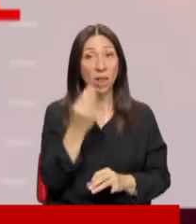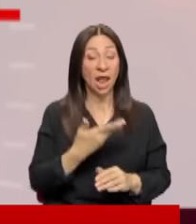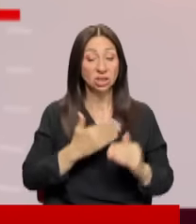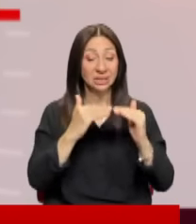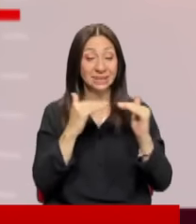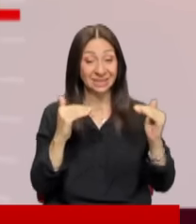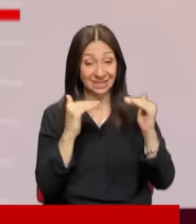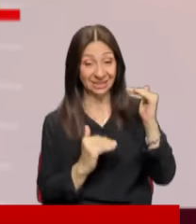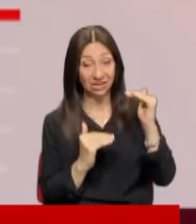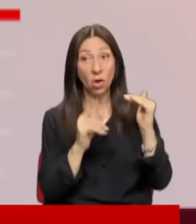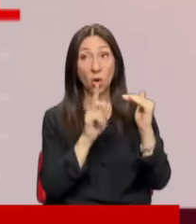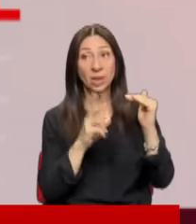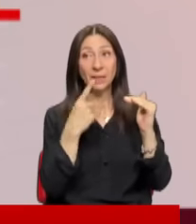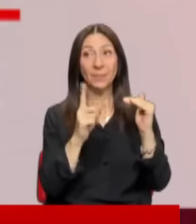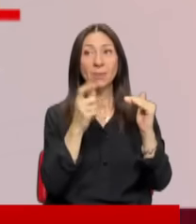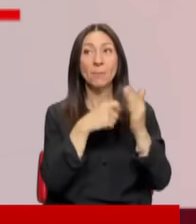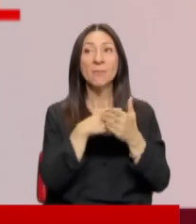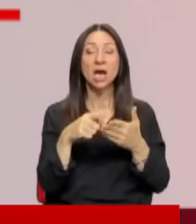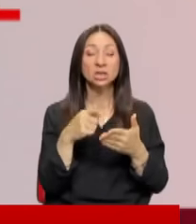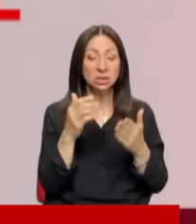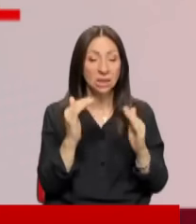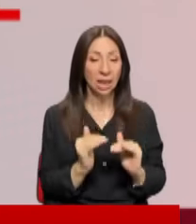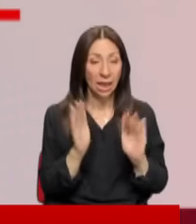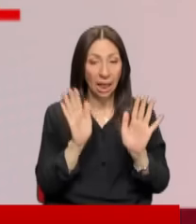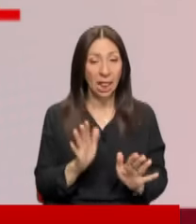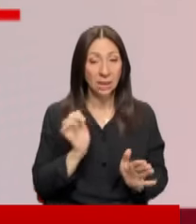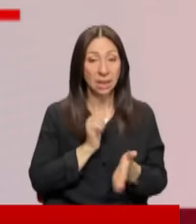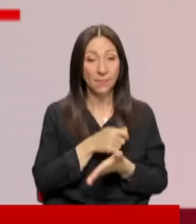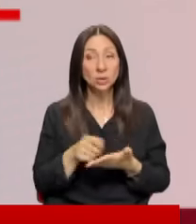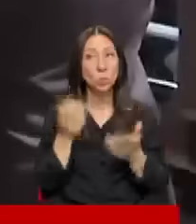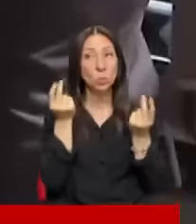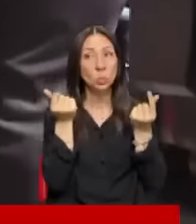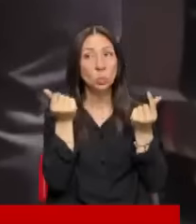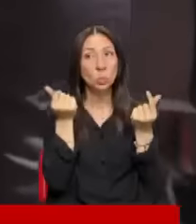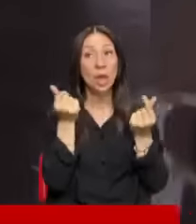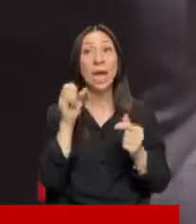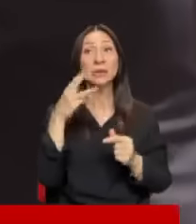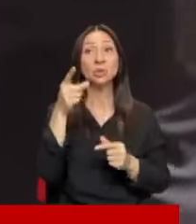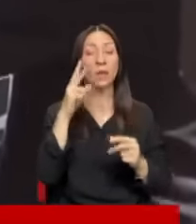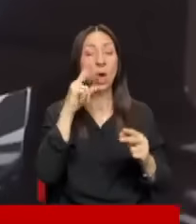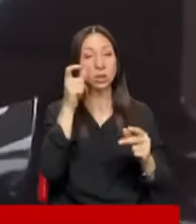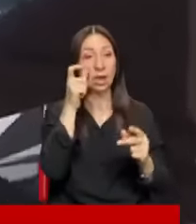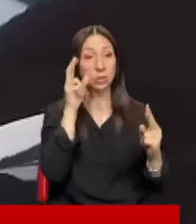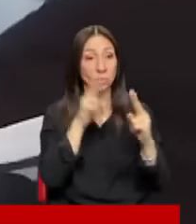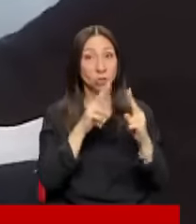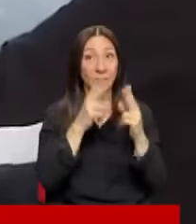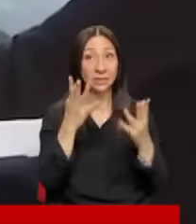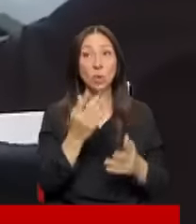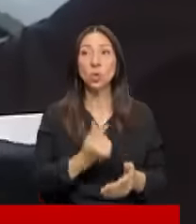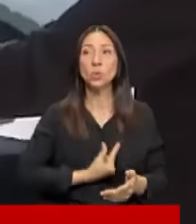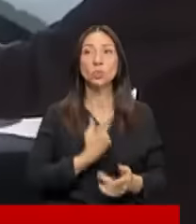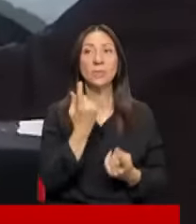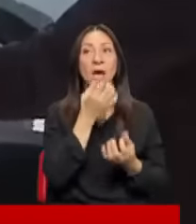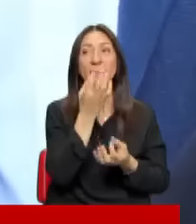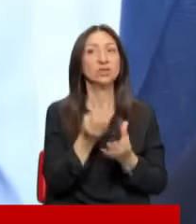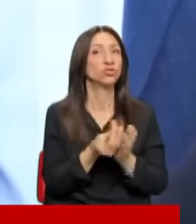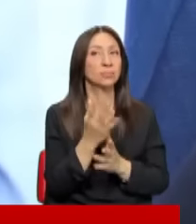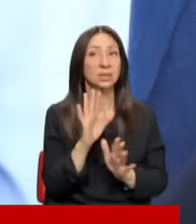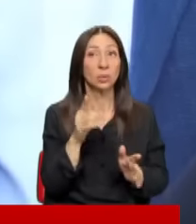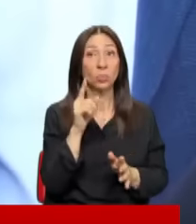açlık sınırının 17 bin lira maaşla altında kalan asgari ücretli unutuldu. Erdoğan özel görüşmelerinden de umutlu haber